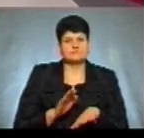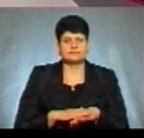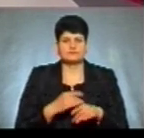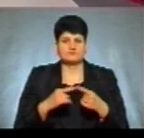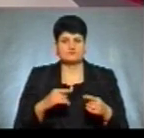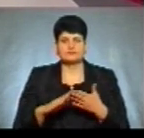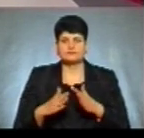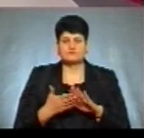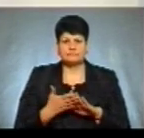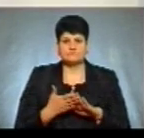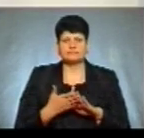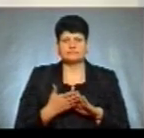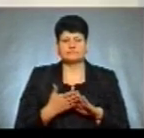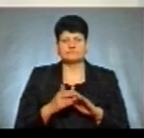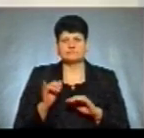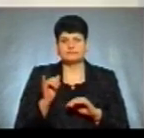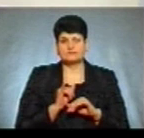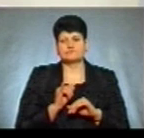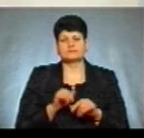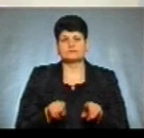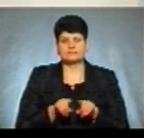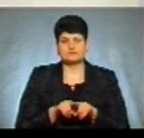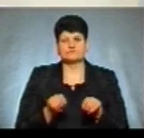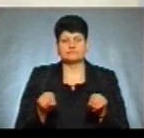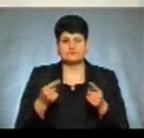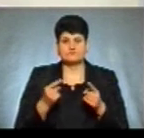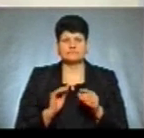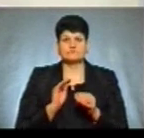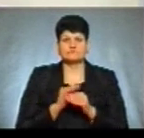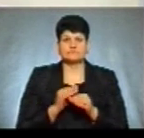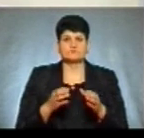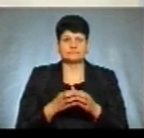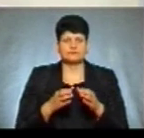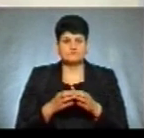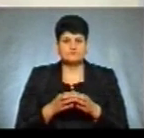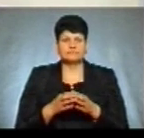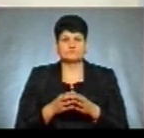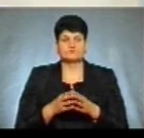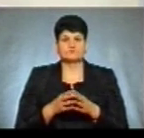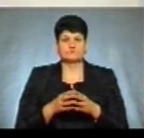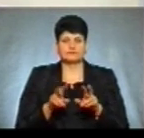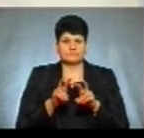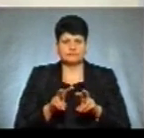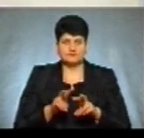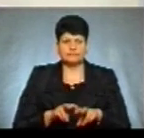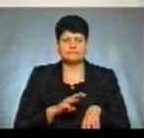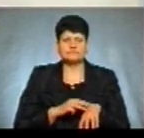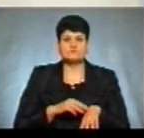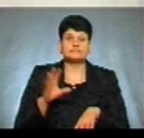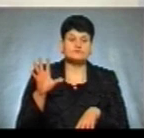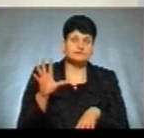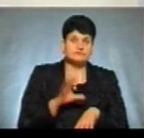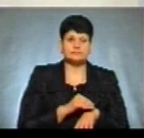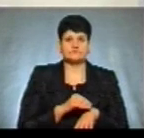різних ситуаціях. І також створені додаткові групи реагування, слідчо-оперативні групи. Поліція вся